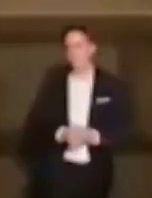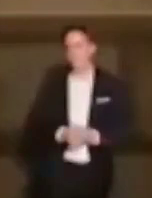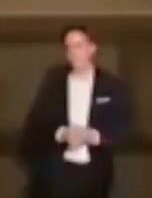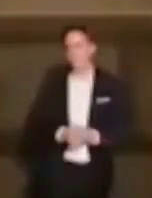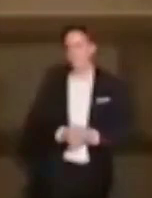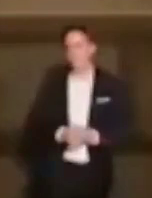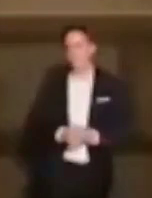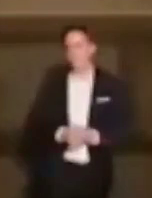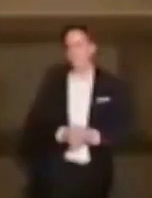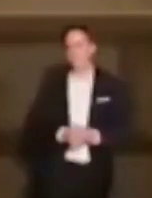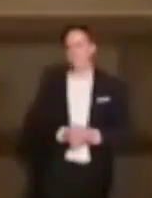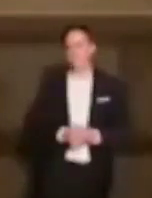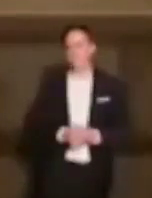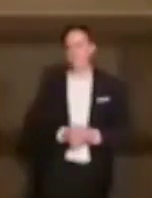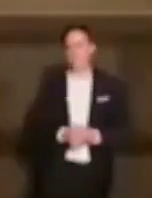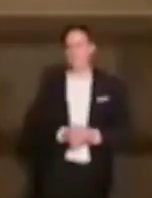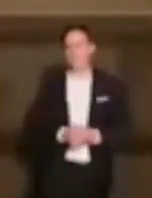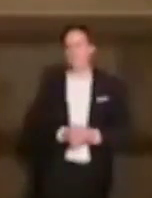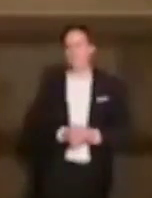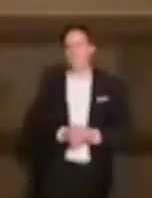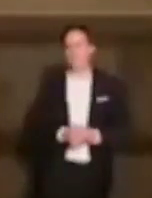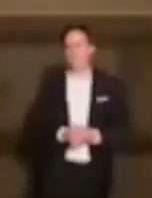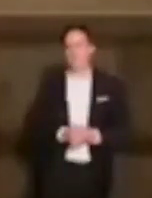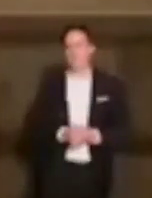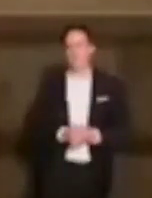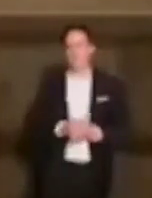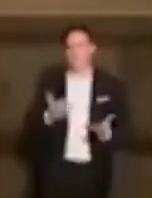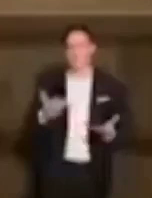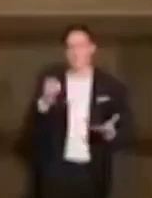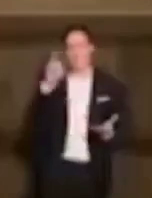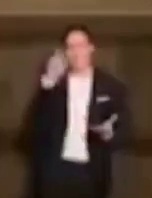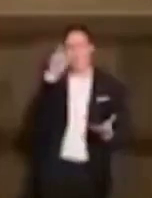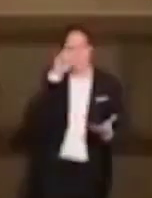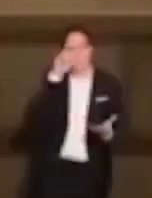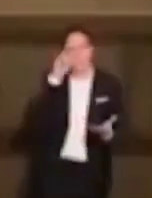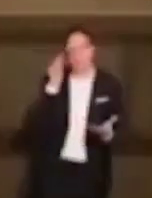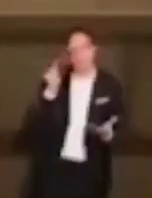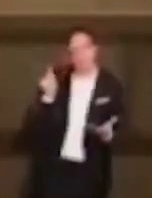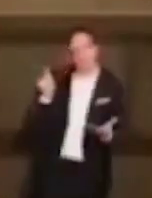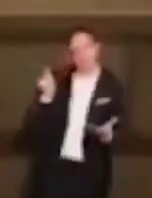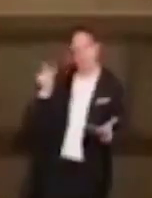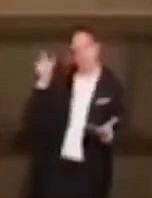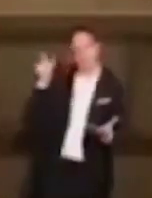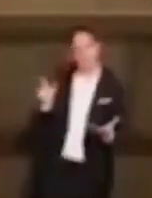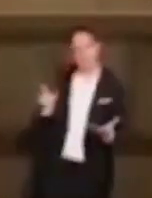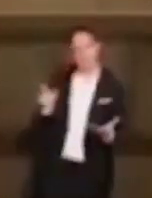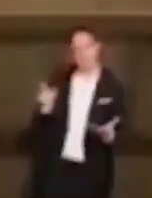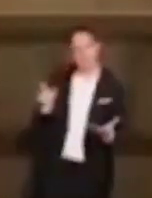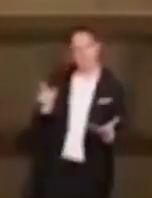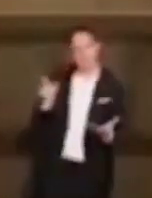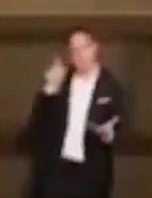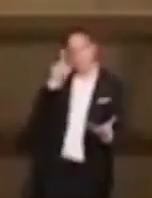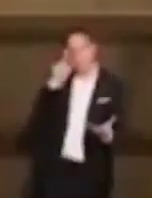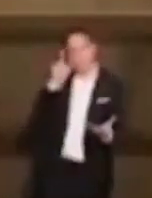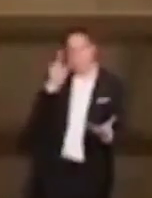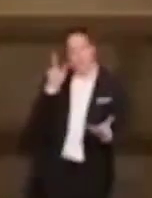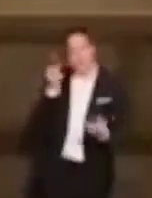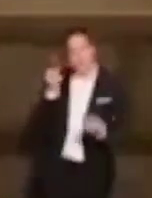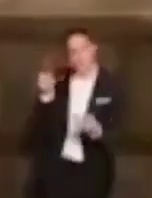به پیامبرتان توهین کرد و تظاهرات جهانی راه می انداختید ضد آنها.